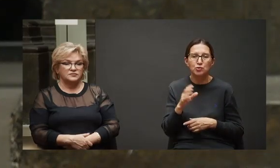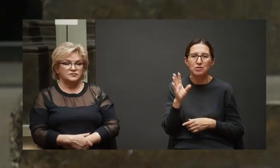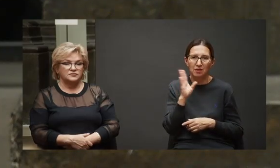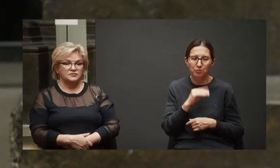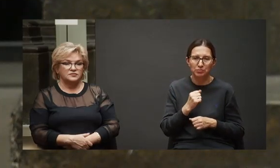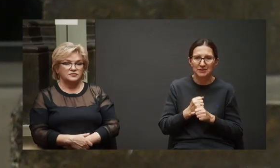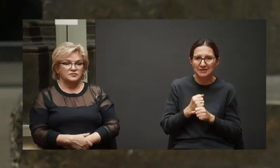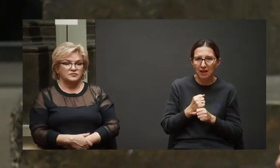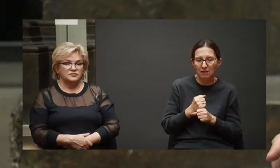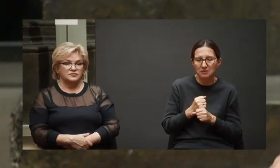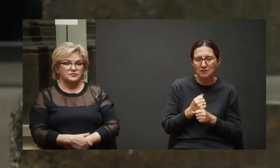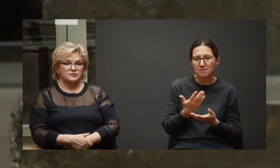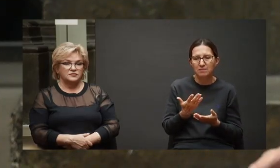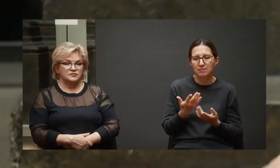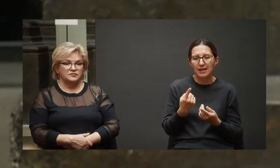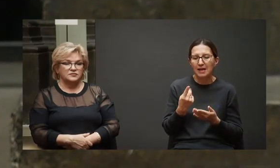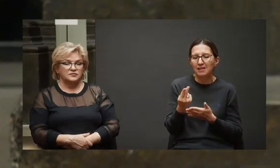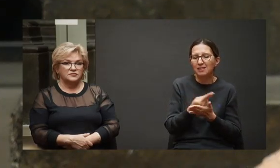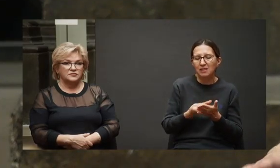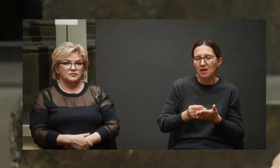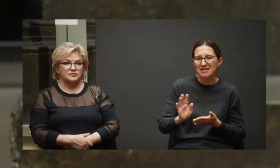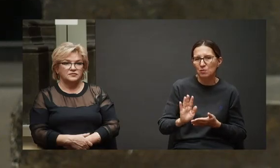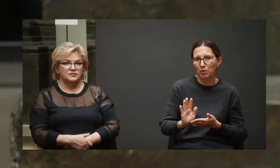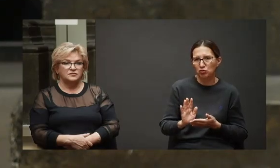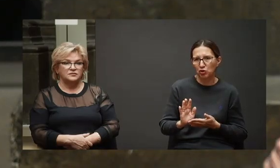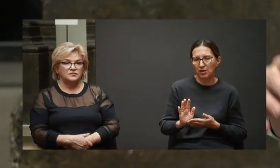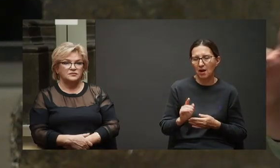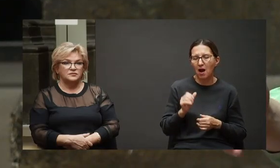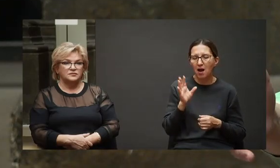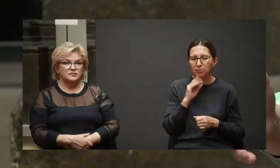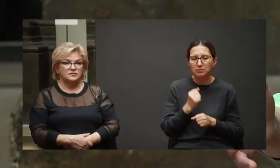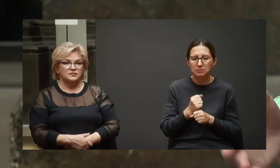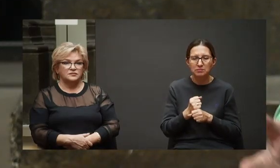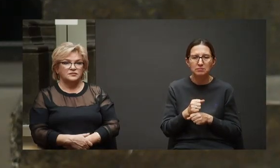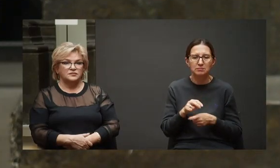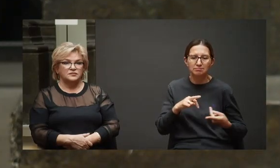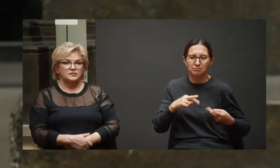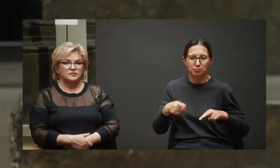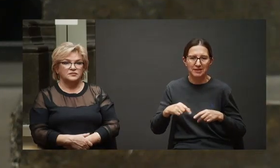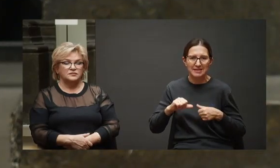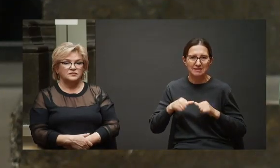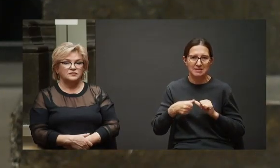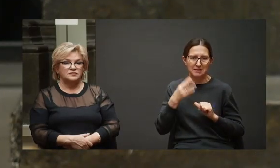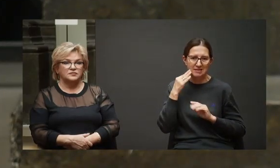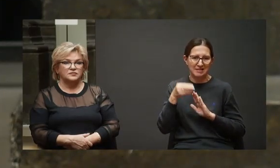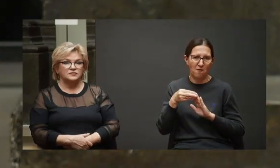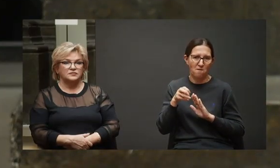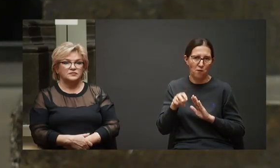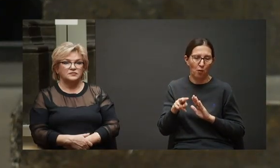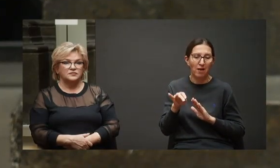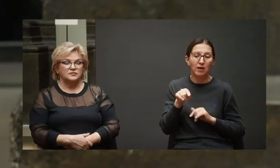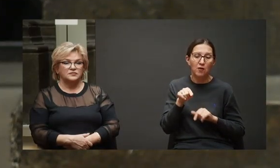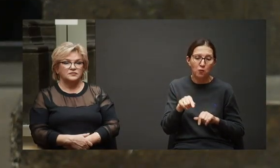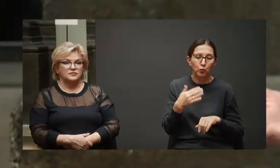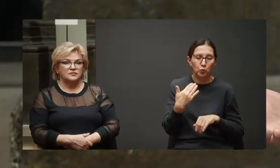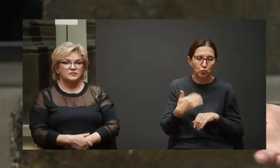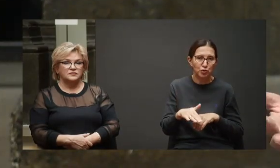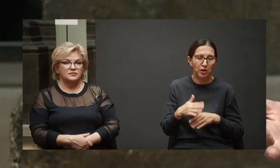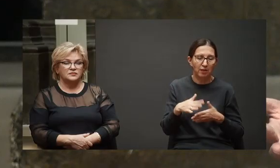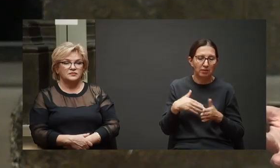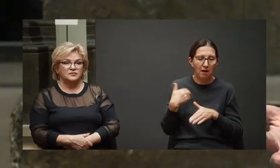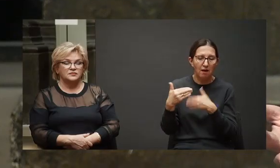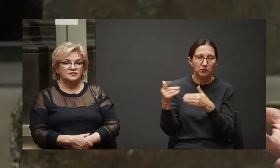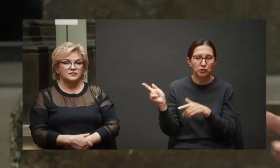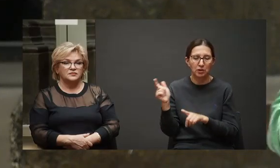создать не изображение, а символ. Да, и дальше уже, собственно говоря, вступает в